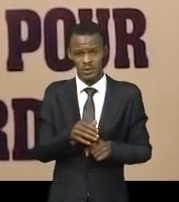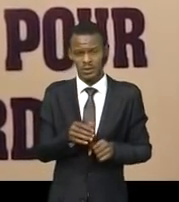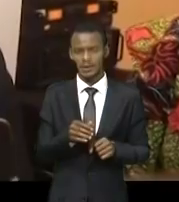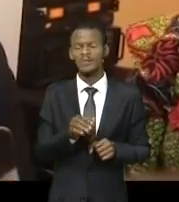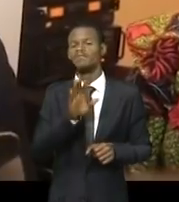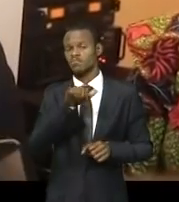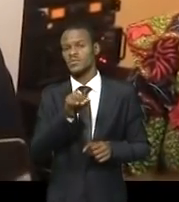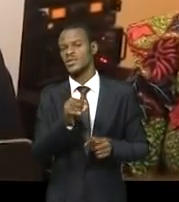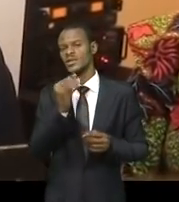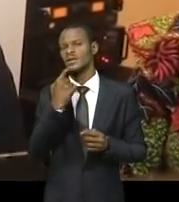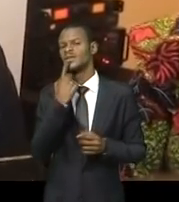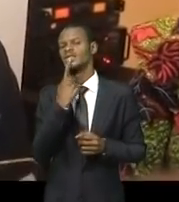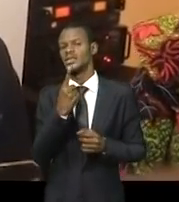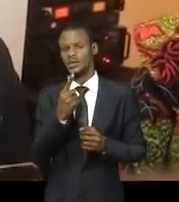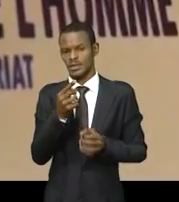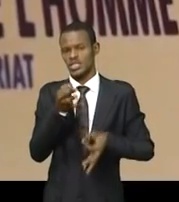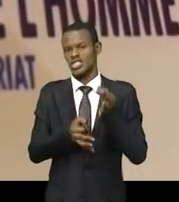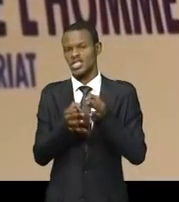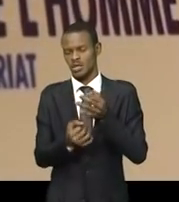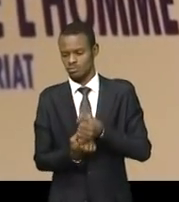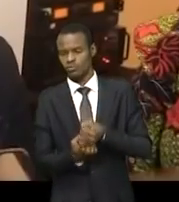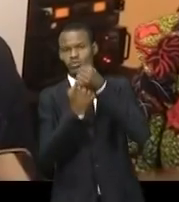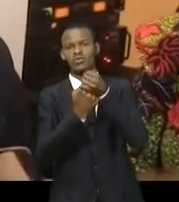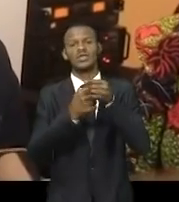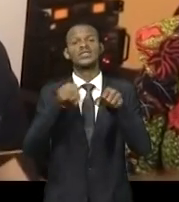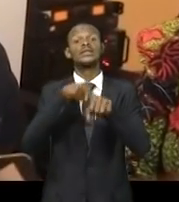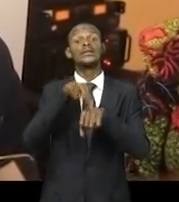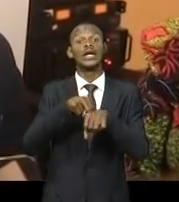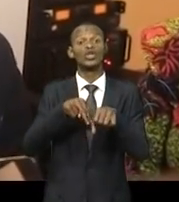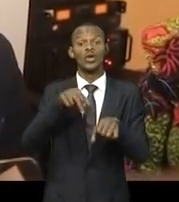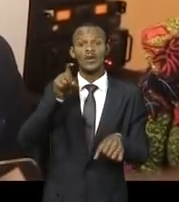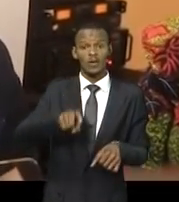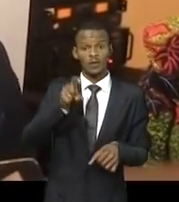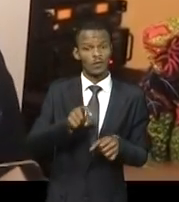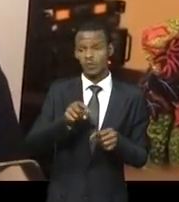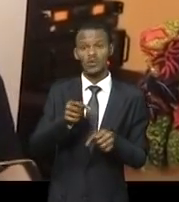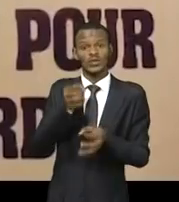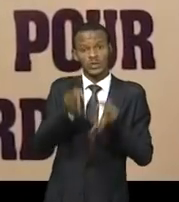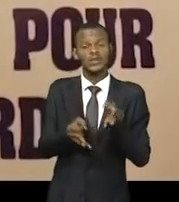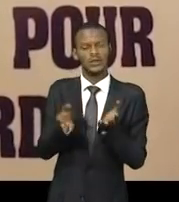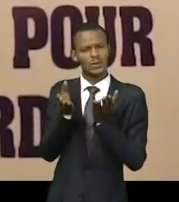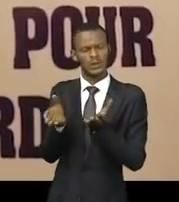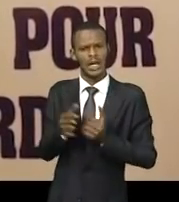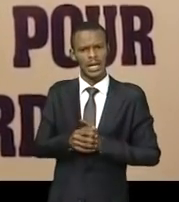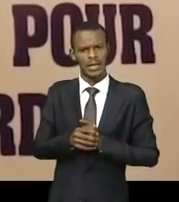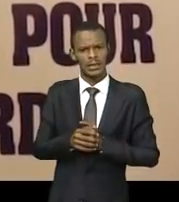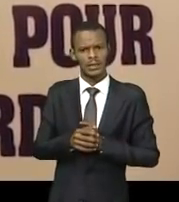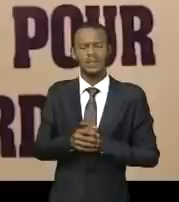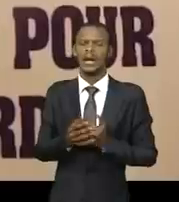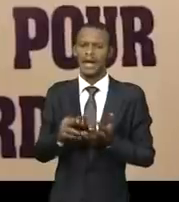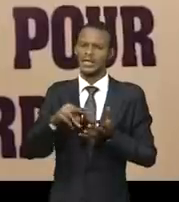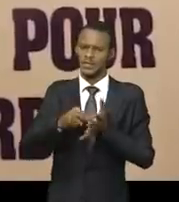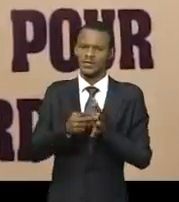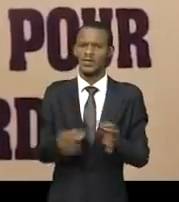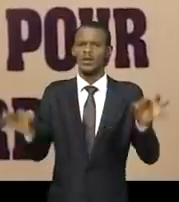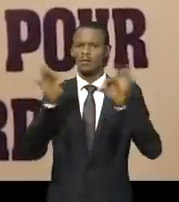justice. C'est pourquoi à travers le monde, il a été mis en avant le processus de la justice transitionnelle. Ce qui a